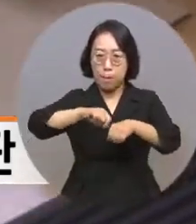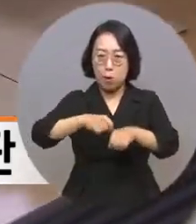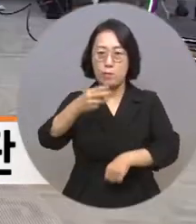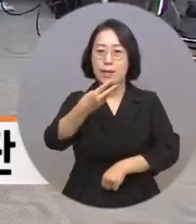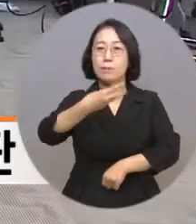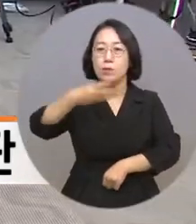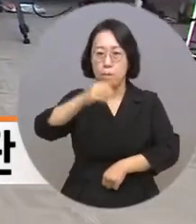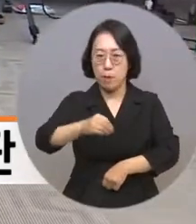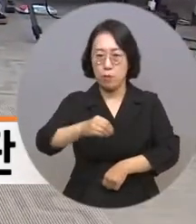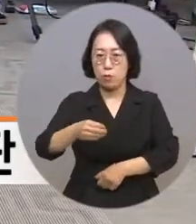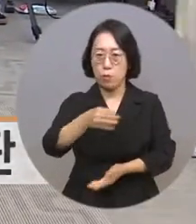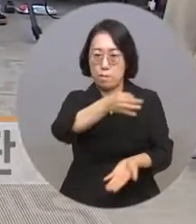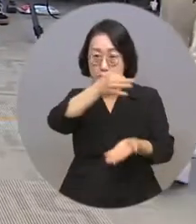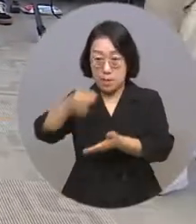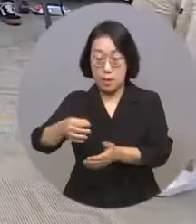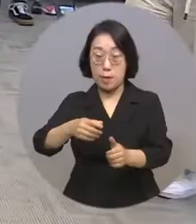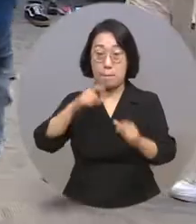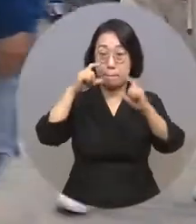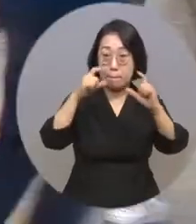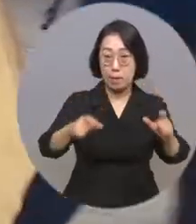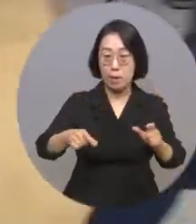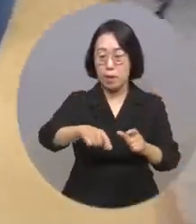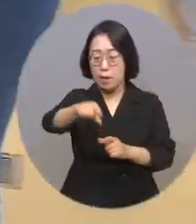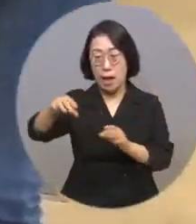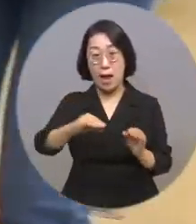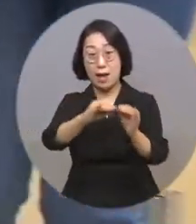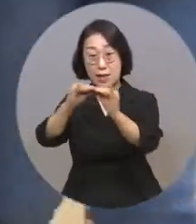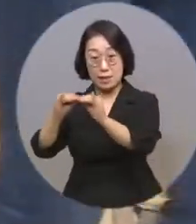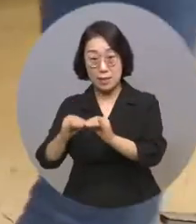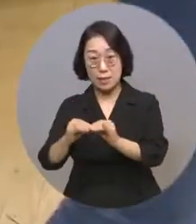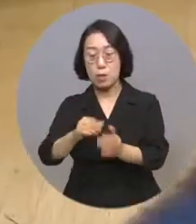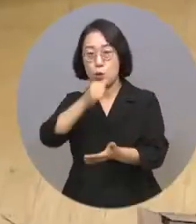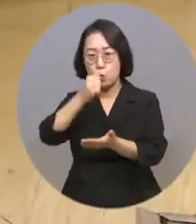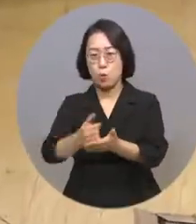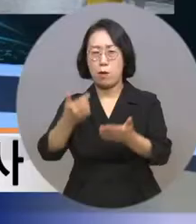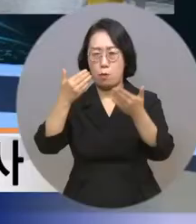선고했고 배심원 10명은 전원 유죄 의견을 내놨습니다.